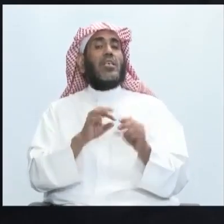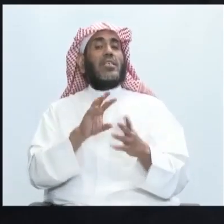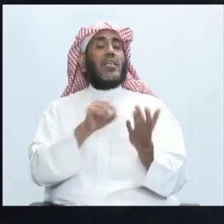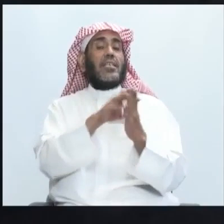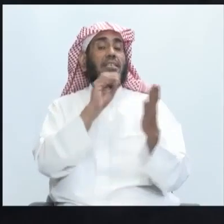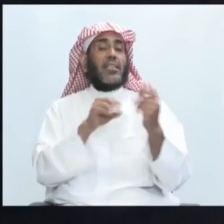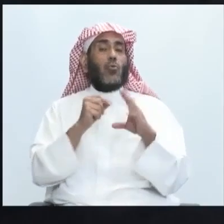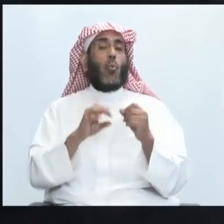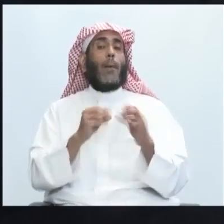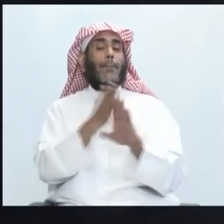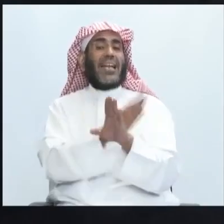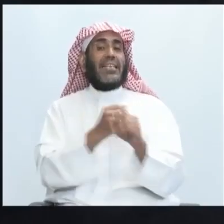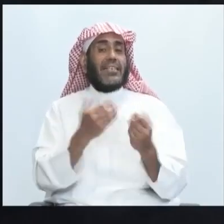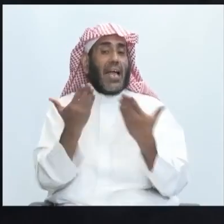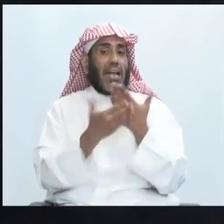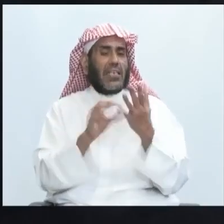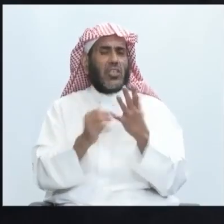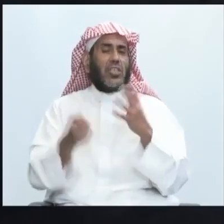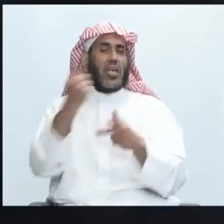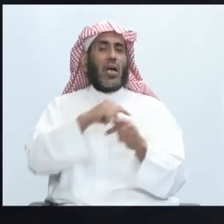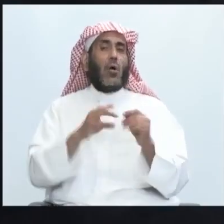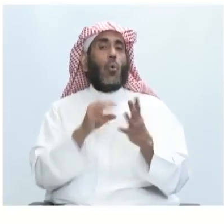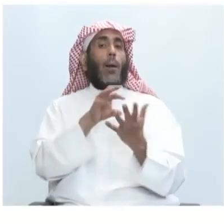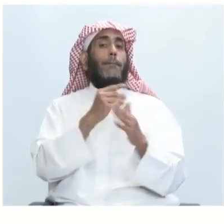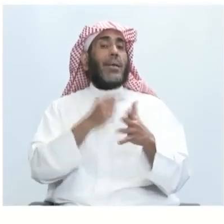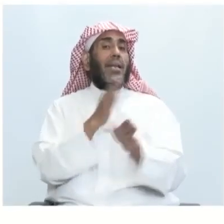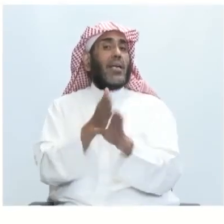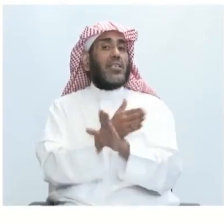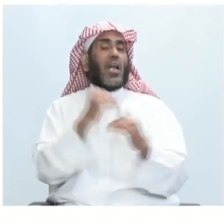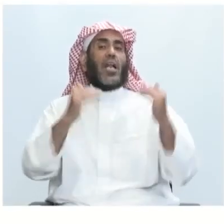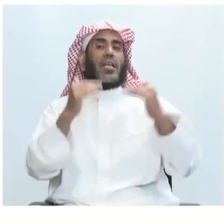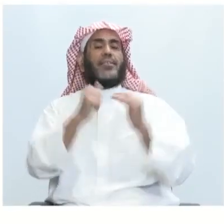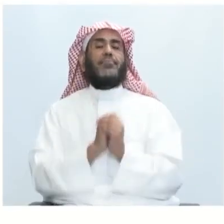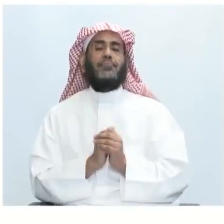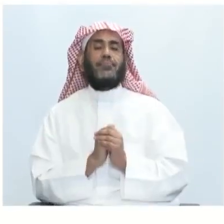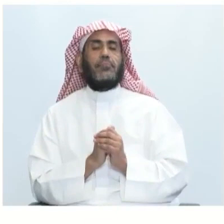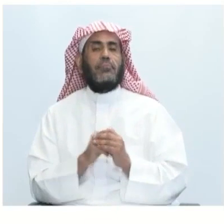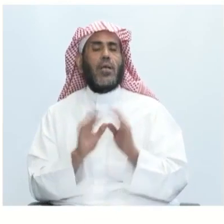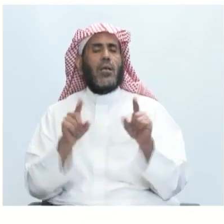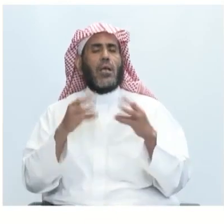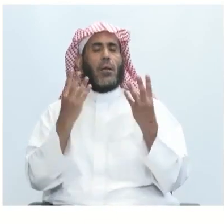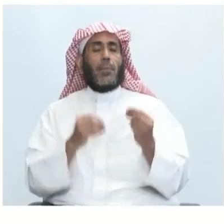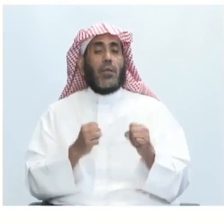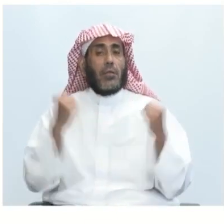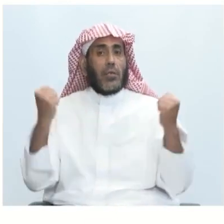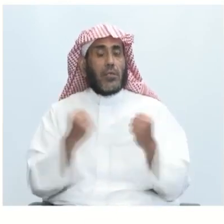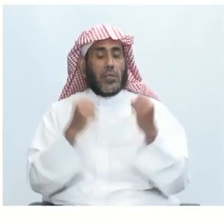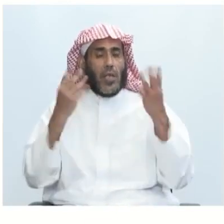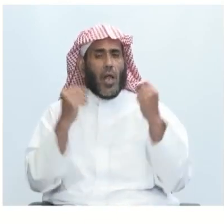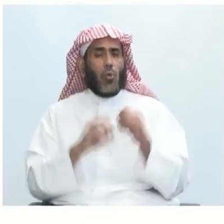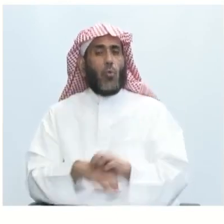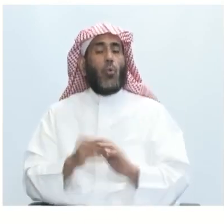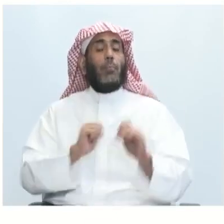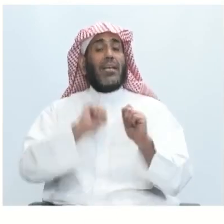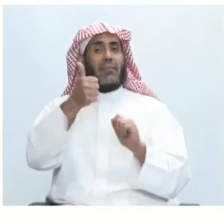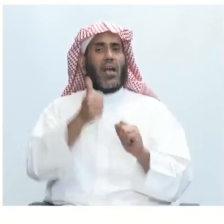ومنهج الاستقراء ومنهج القياس ومنهج القياس بعض نشاطات التعلم كفايه الاتصال